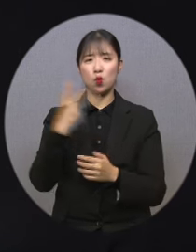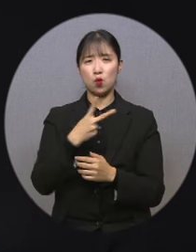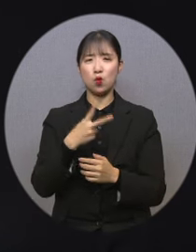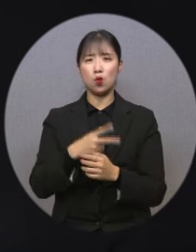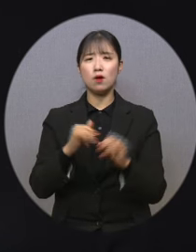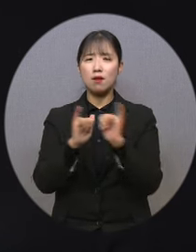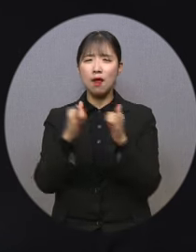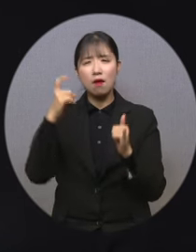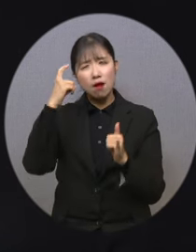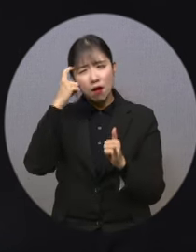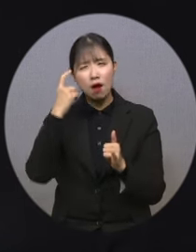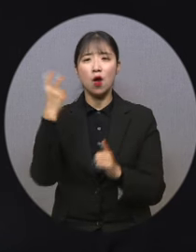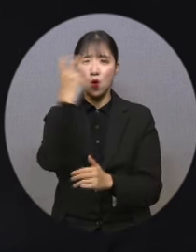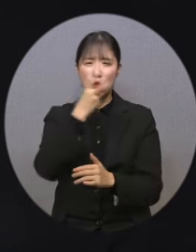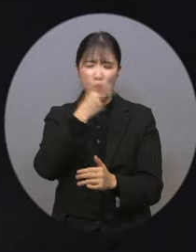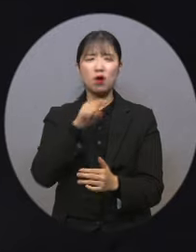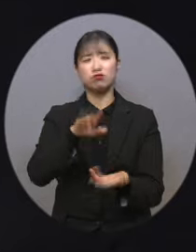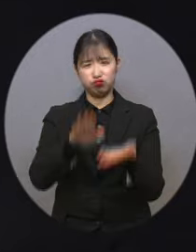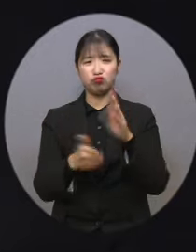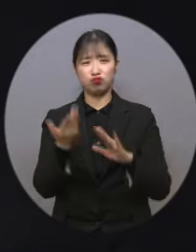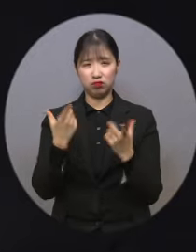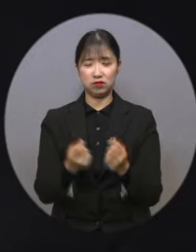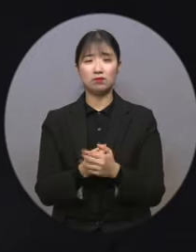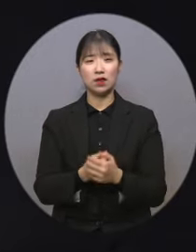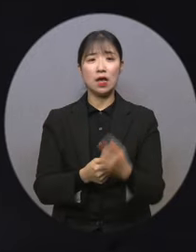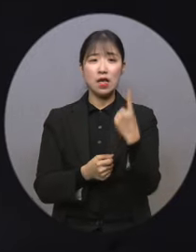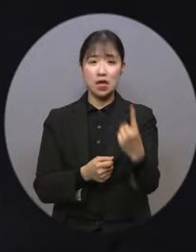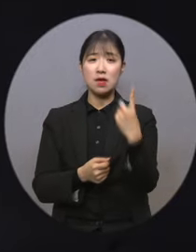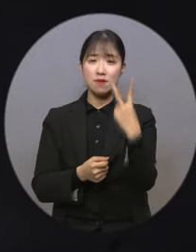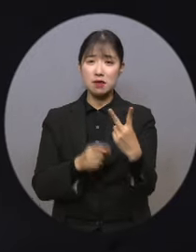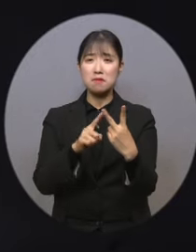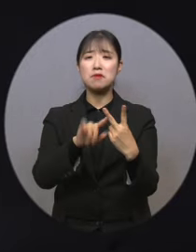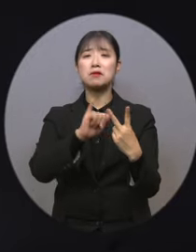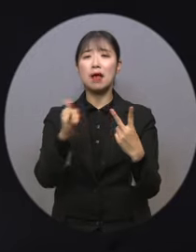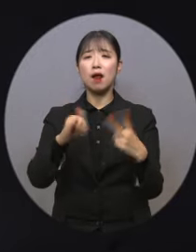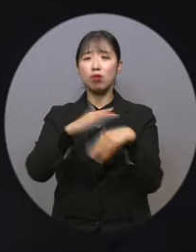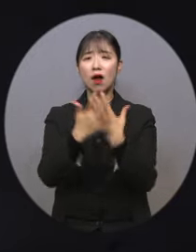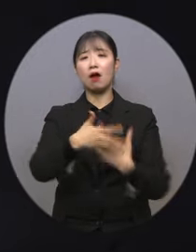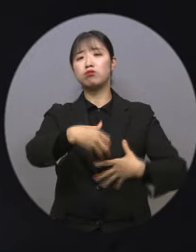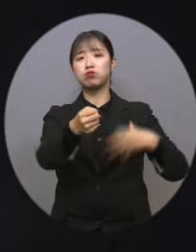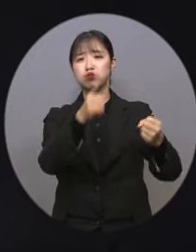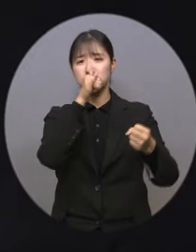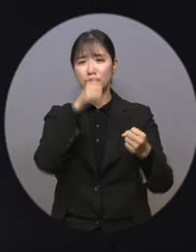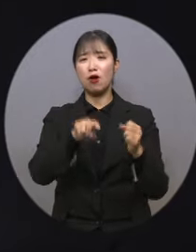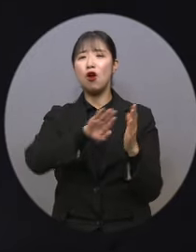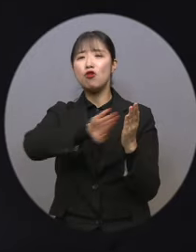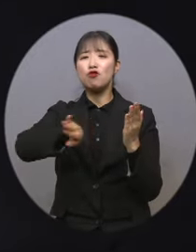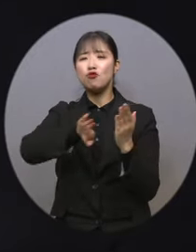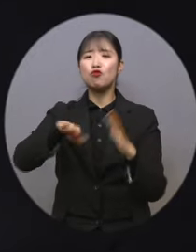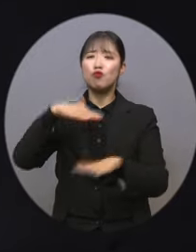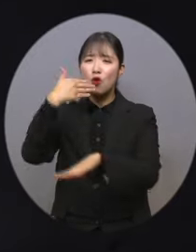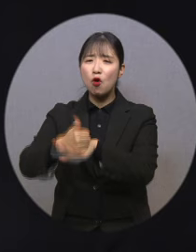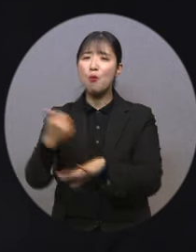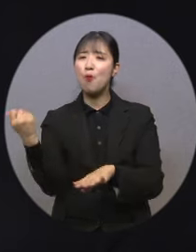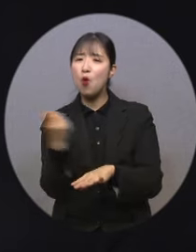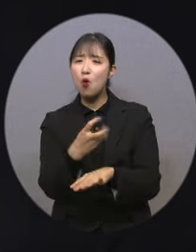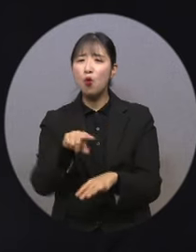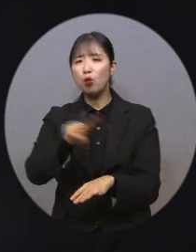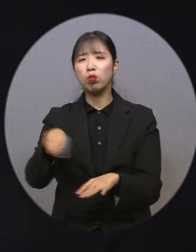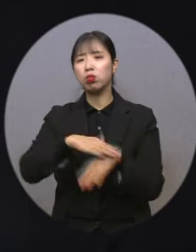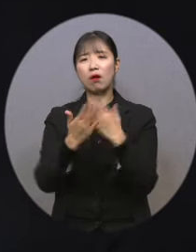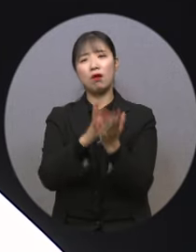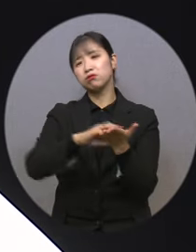여론조사도 불공정 입니다 황상 일본 2번을 그 3의 차지 하니까 저지 있는 사람들의 여론조사에서 배제